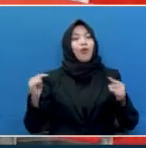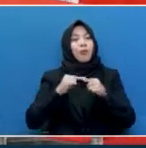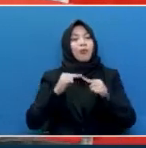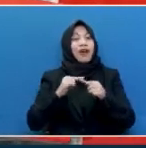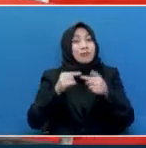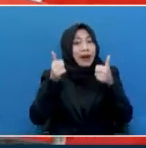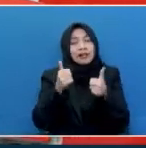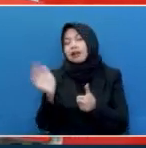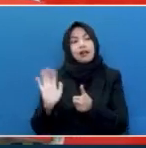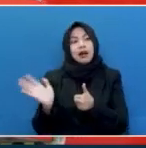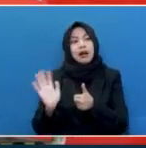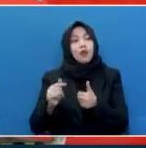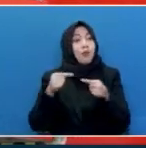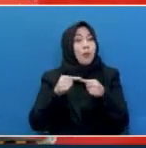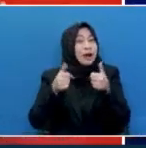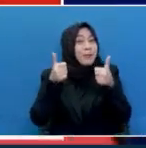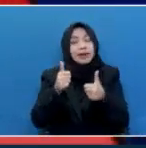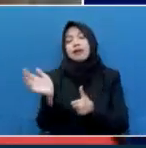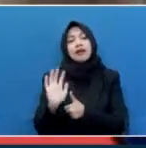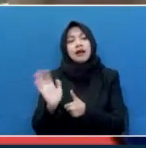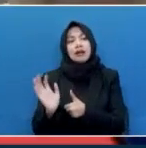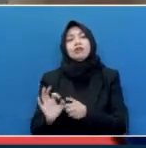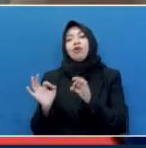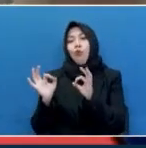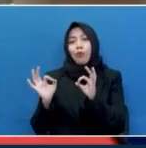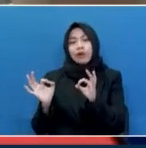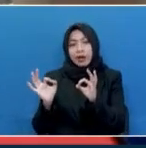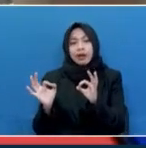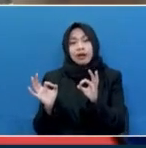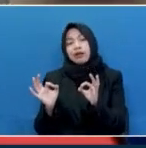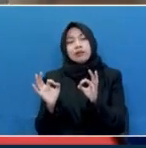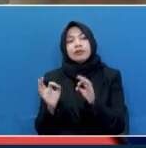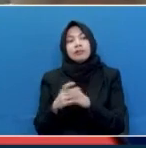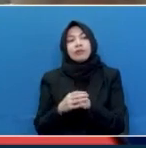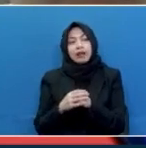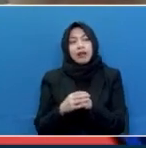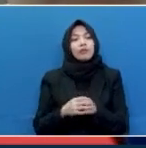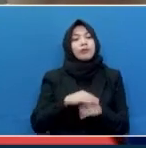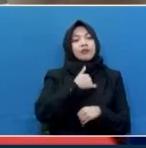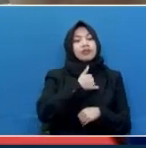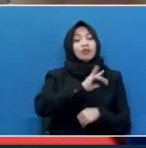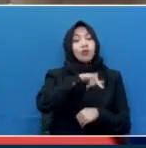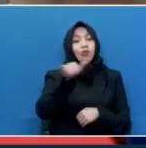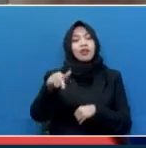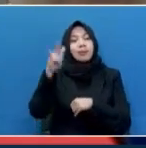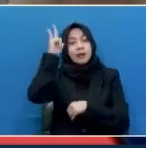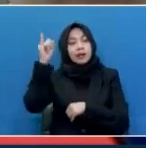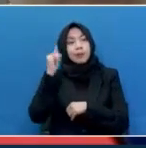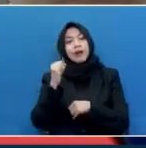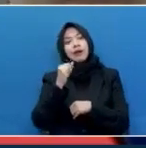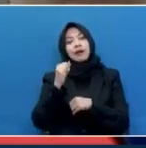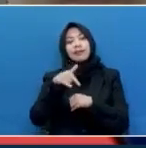saja Oke tidak dalam kondisi yang baik-baik saja ini yang bisa kita cermati ya Ee terkait dengan ketidakhadiran Jokowi dan juga